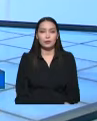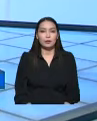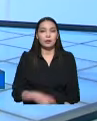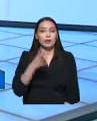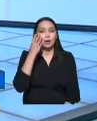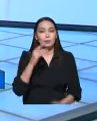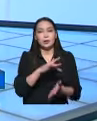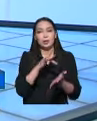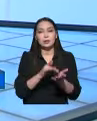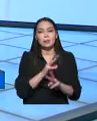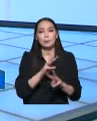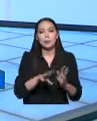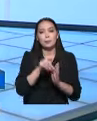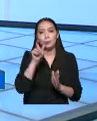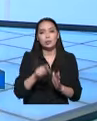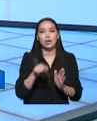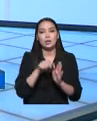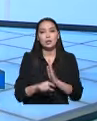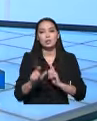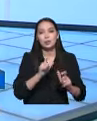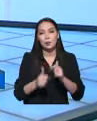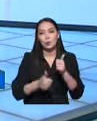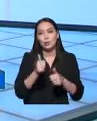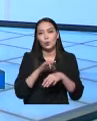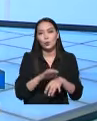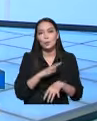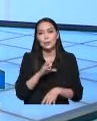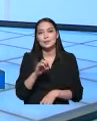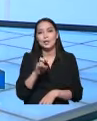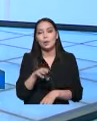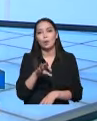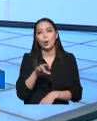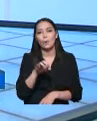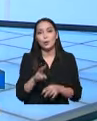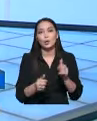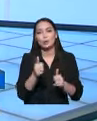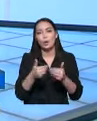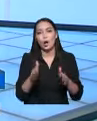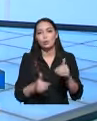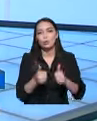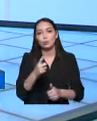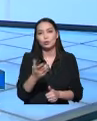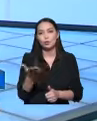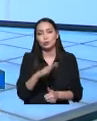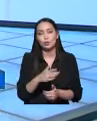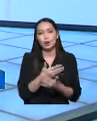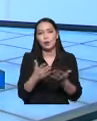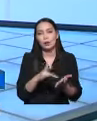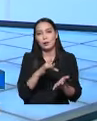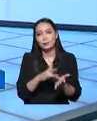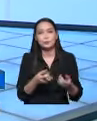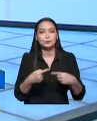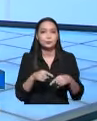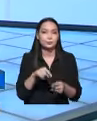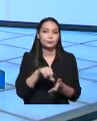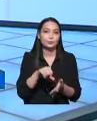Алматы қаласы мәслихатының депутаттары арасында шахматтан сайыс өтті. Бұл Сенат Опен турнирінің ашық кубогінде 100-ге тарта қала тұрғындары мен қоғамдық